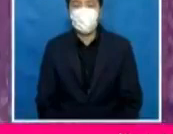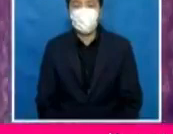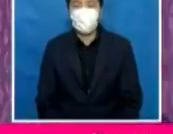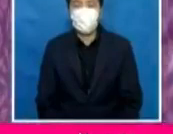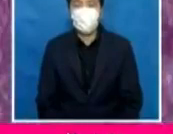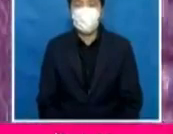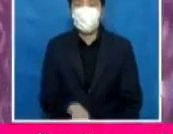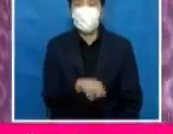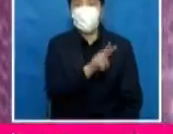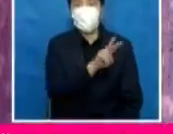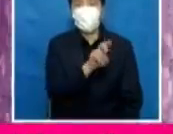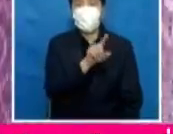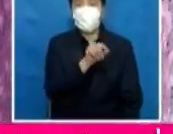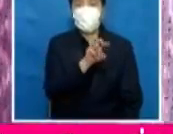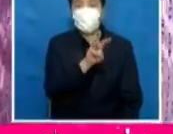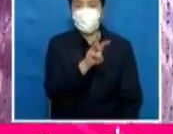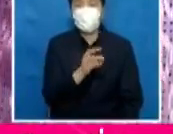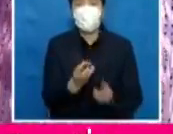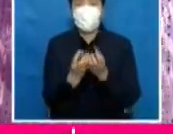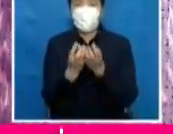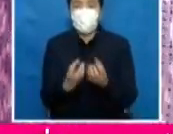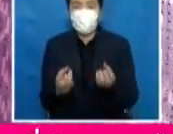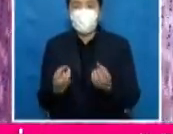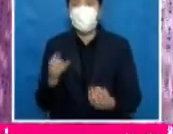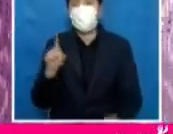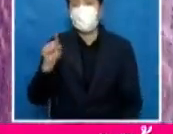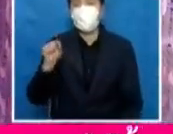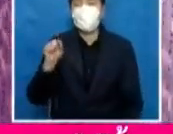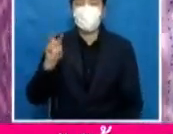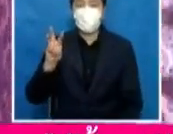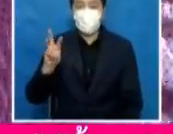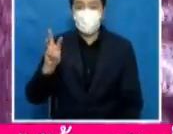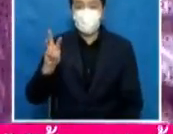งวดที่226จำนวน26ลูก